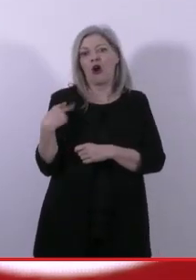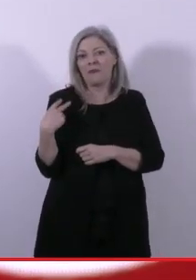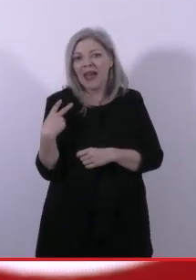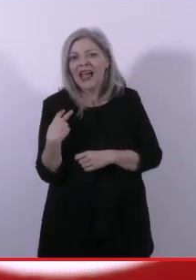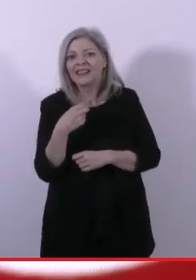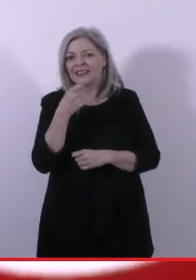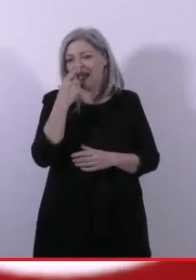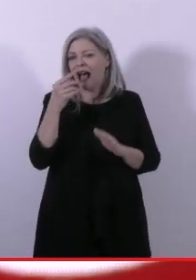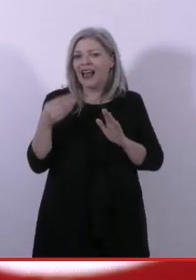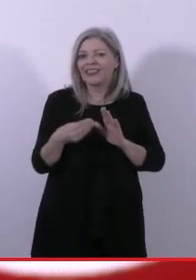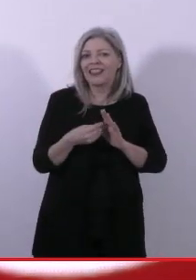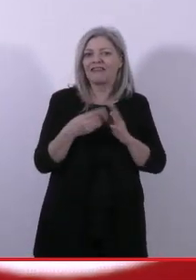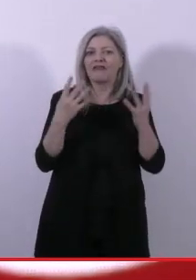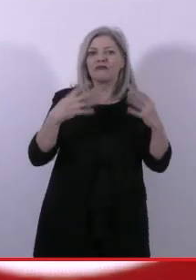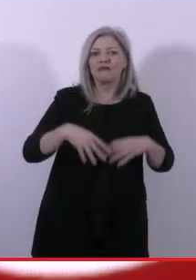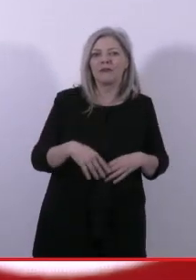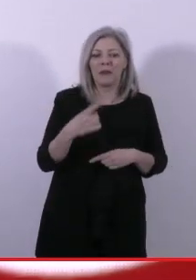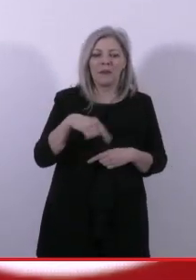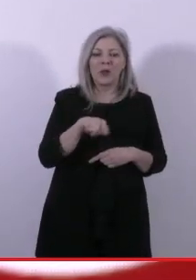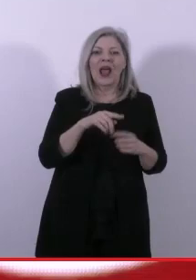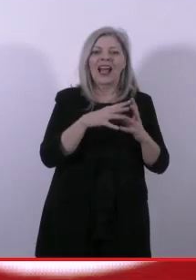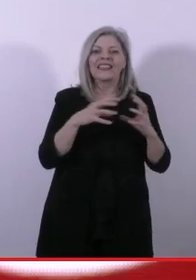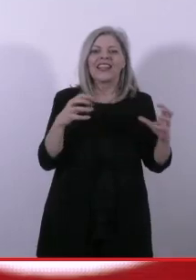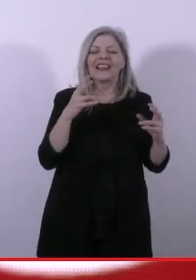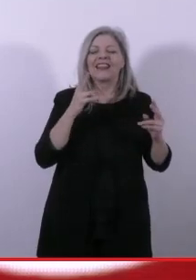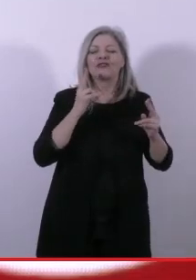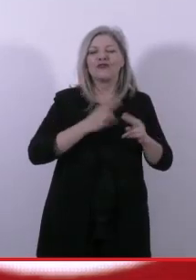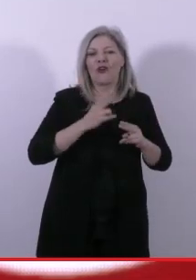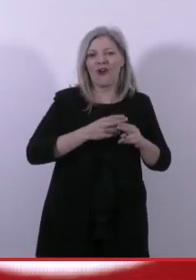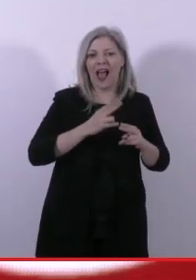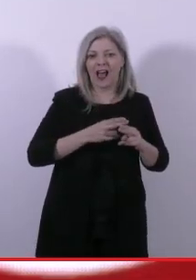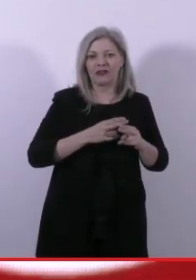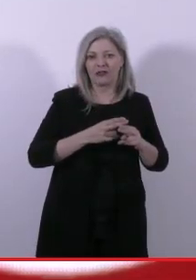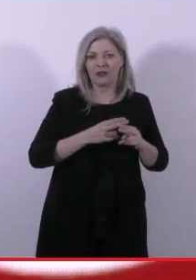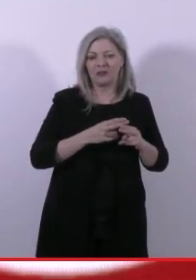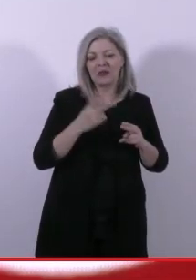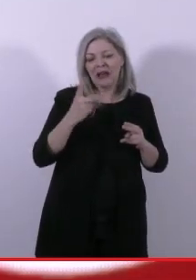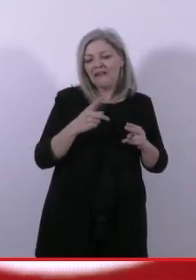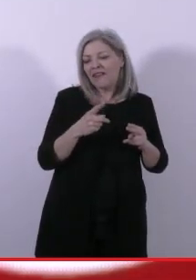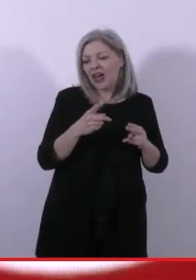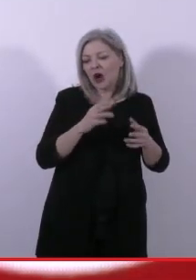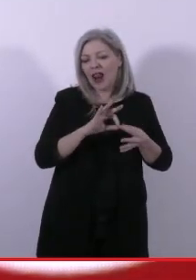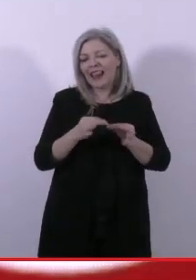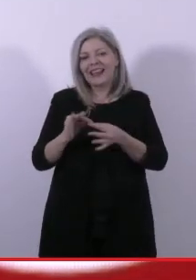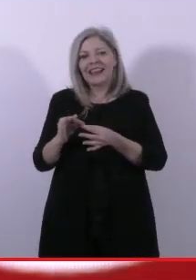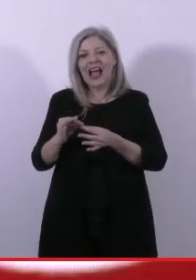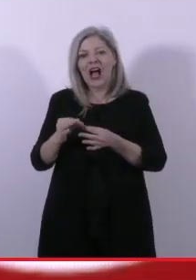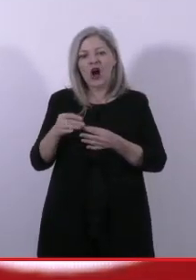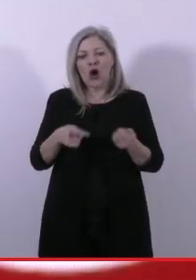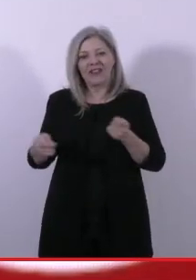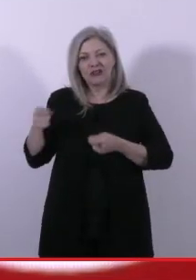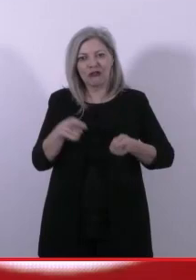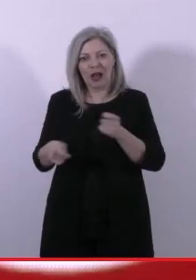al confezionamento in un'azienda di cioccolata, dove era la linea di confezionamento che inglobava me e dove quindi ero parte